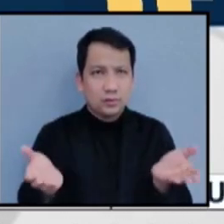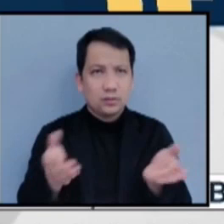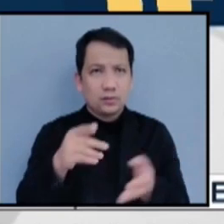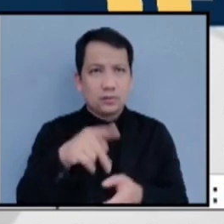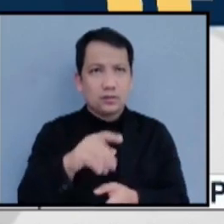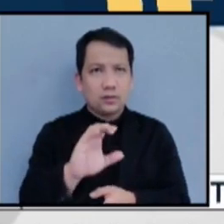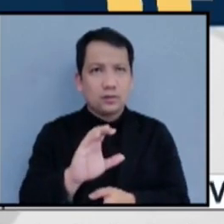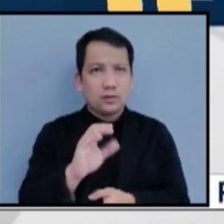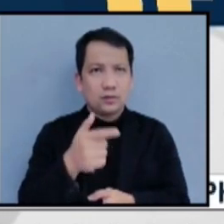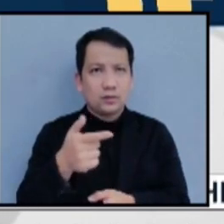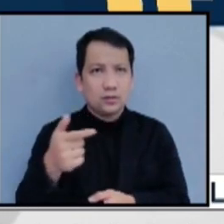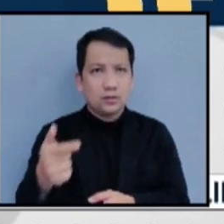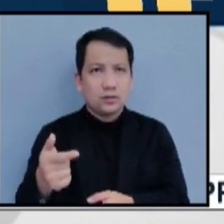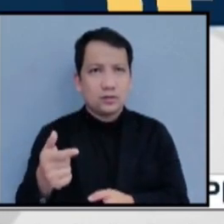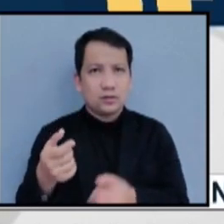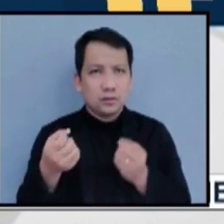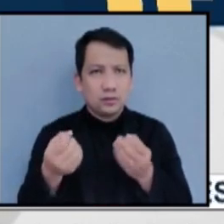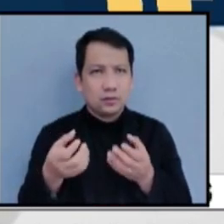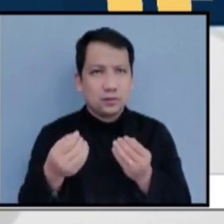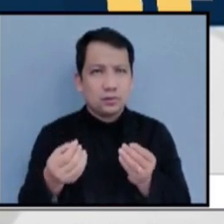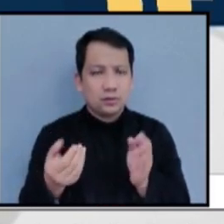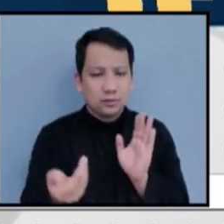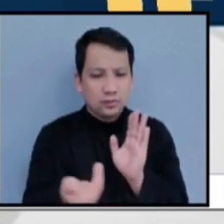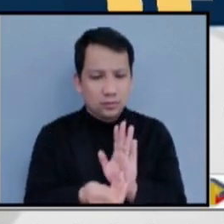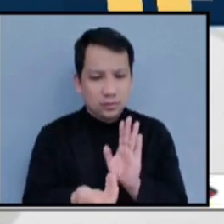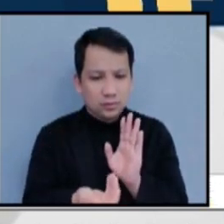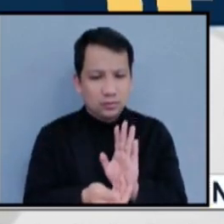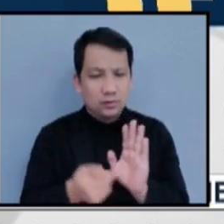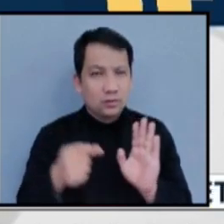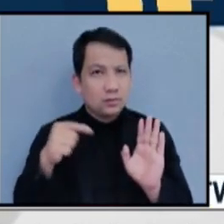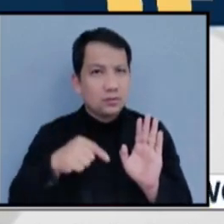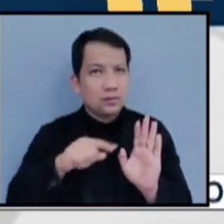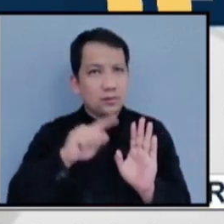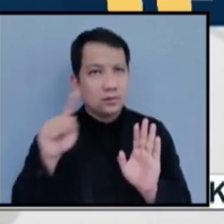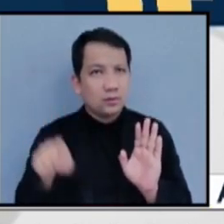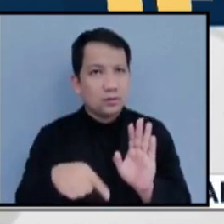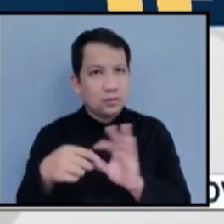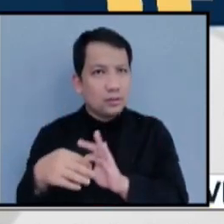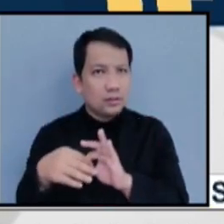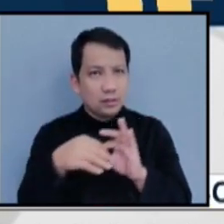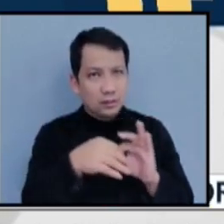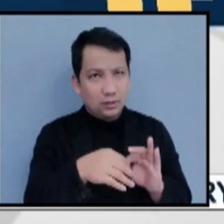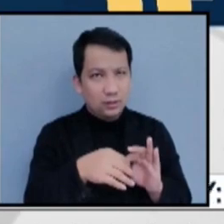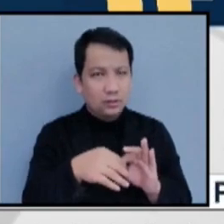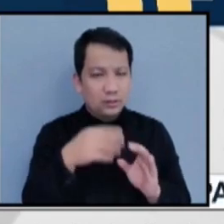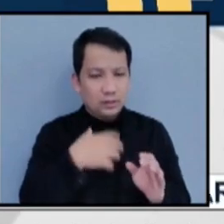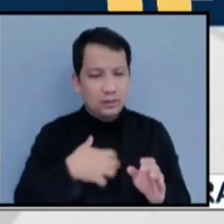ng maraming ebidensya, ngunit wala naman itong koneksyon sa reklamo.